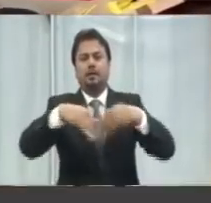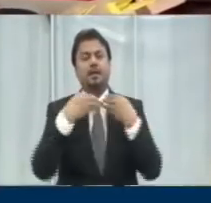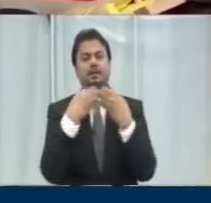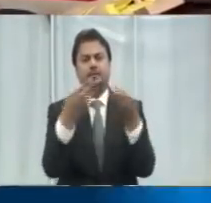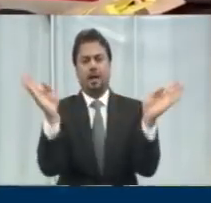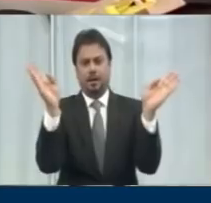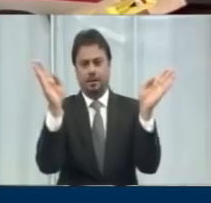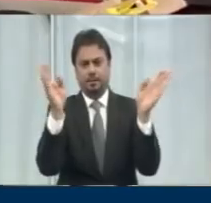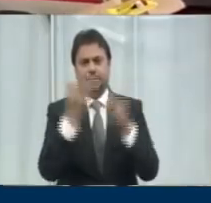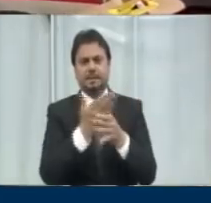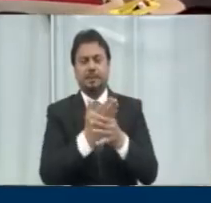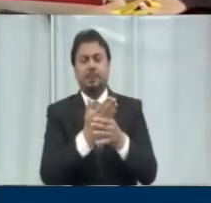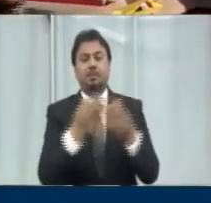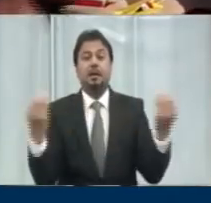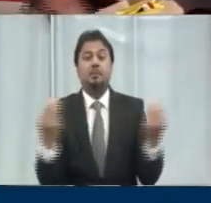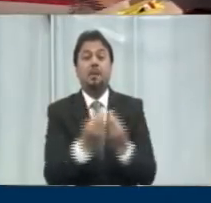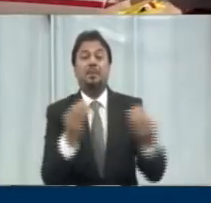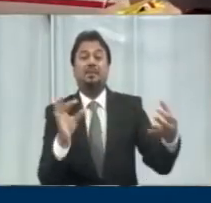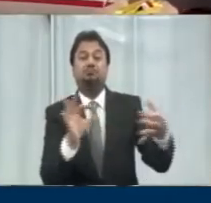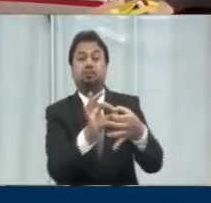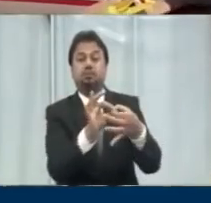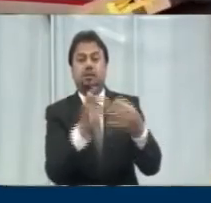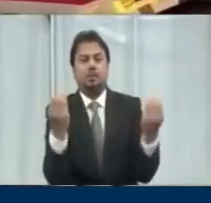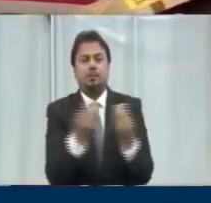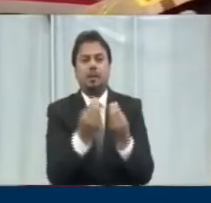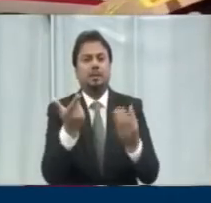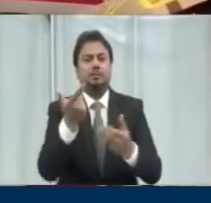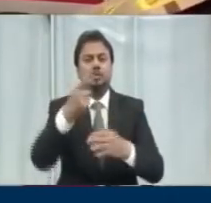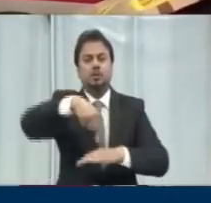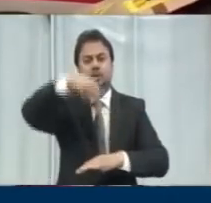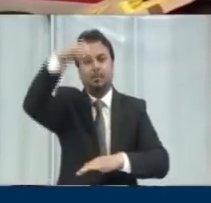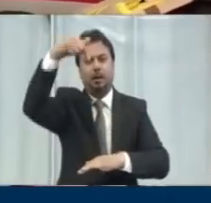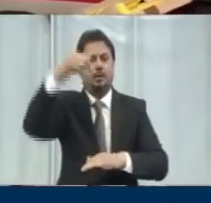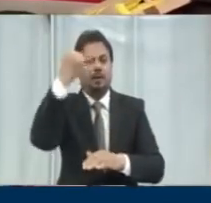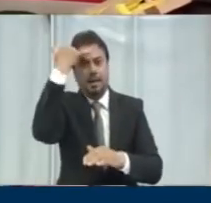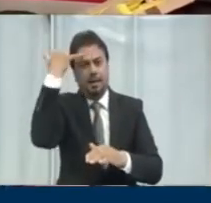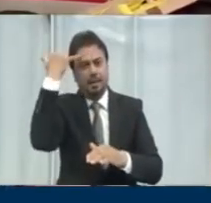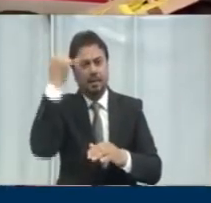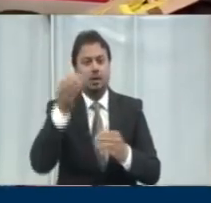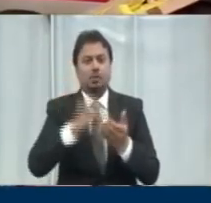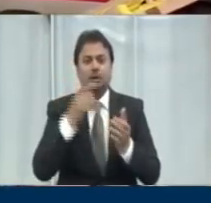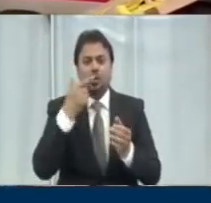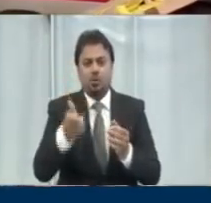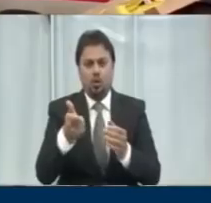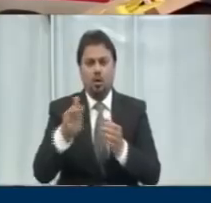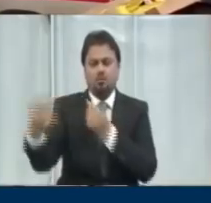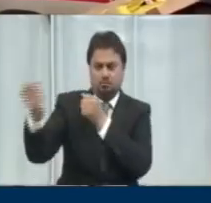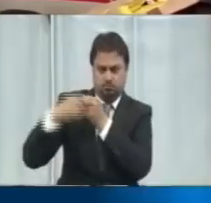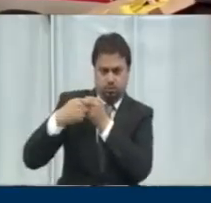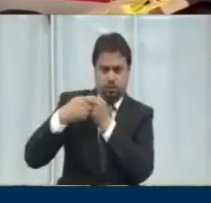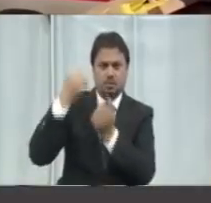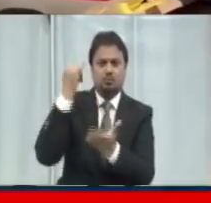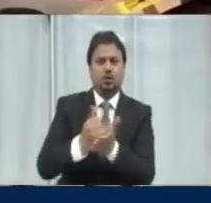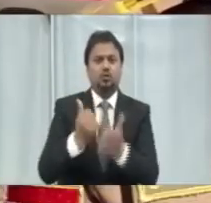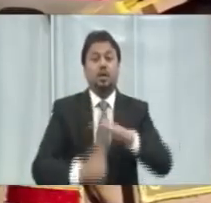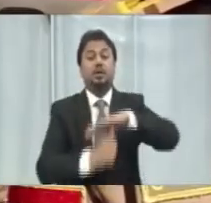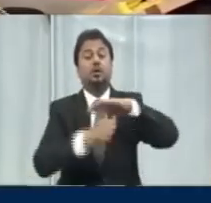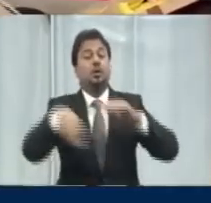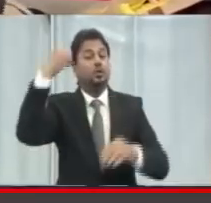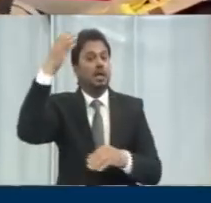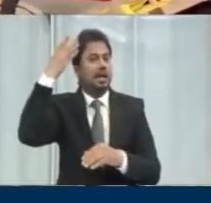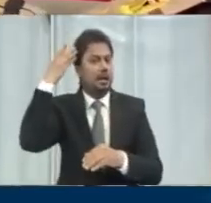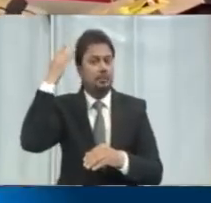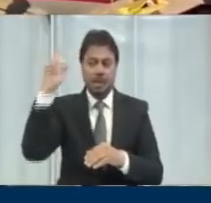اللي يربط مدينة سامراء بمدينة الرمادي. بصراحة حسب توجيهات القائد العام للقوات المسلحة